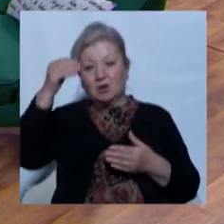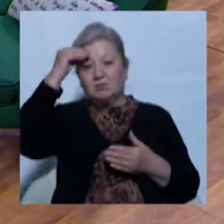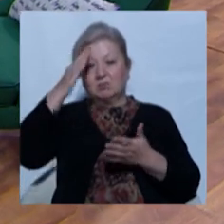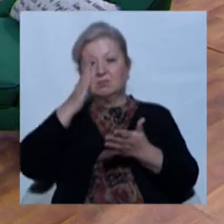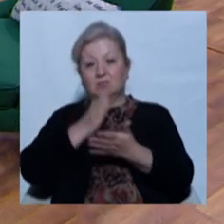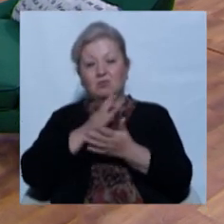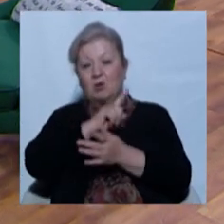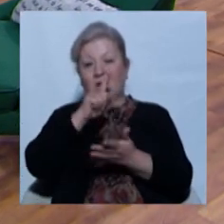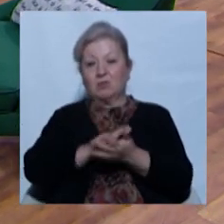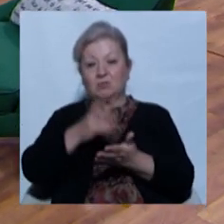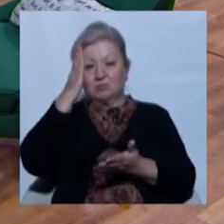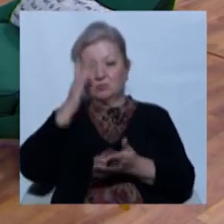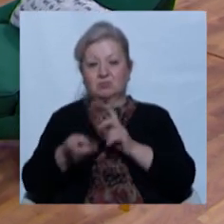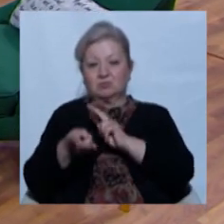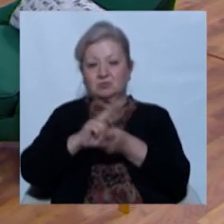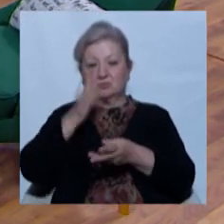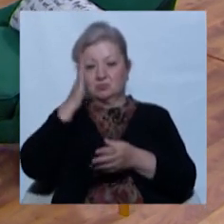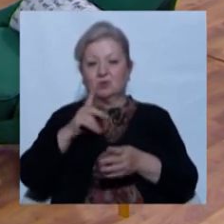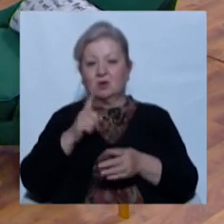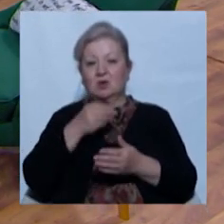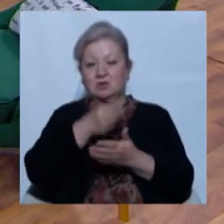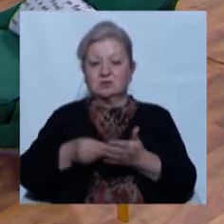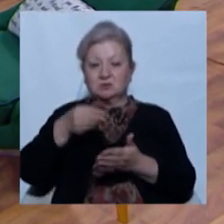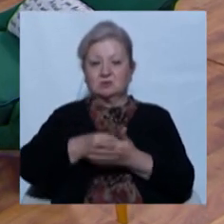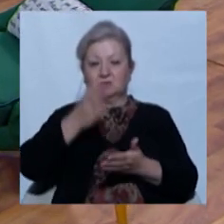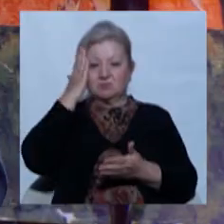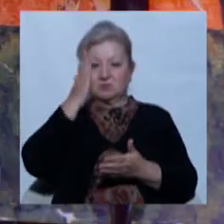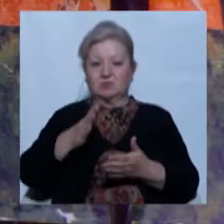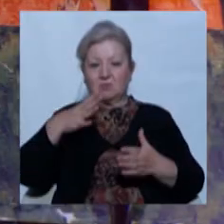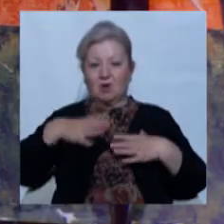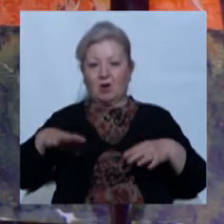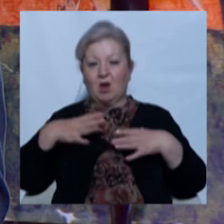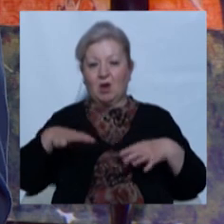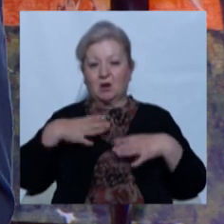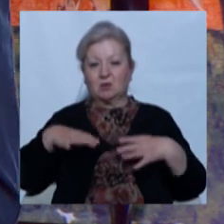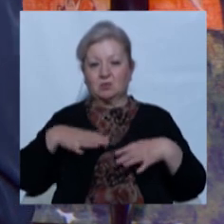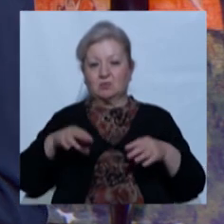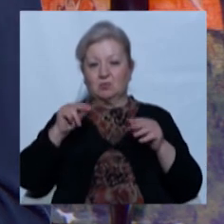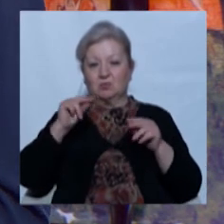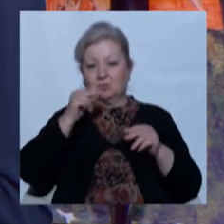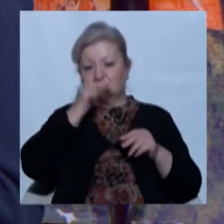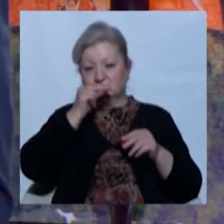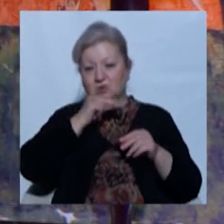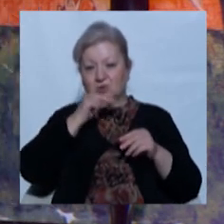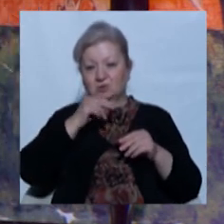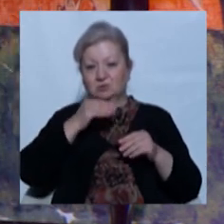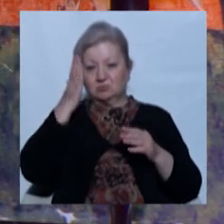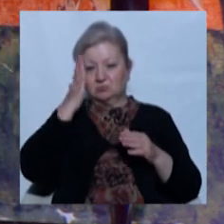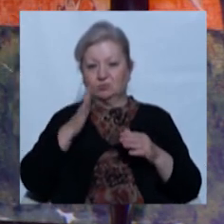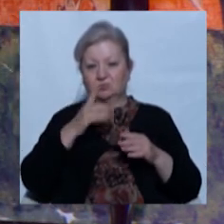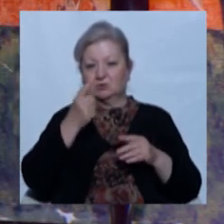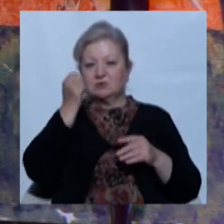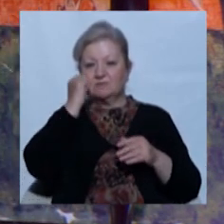ეს აუცილებლად შეიცვლება და ქართული ჩაი ისევ იქნება, ისევ დაიბრუნებს ძველ ხარისხს. გარდა ამისა,